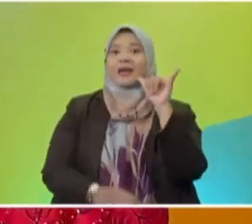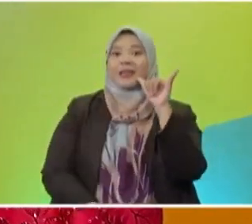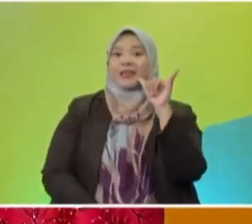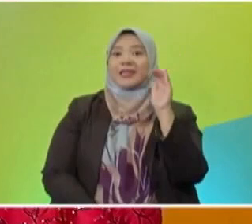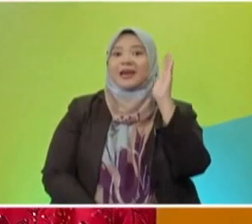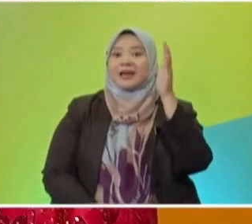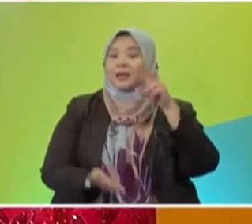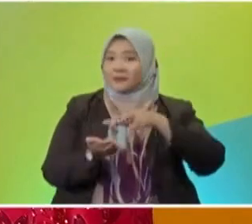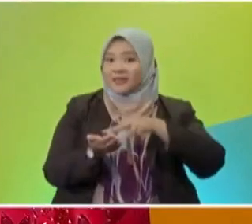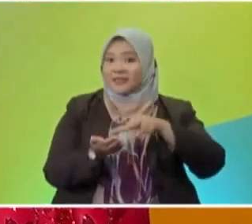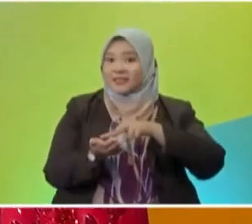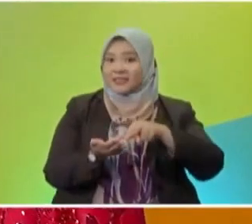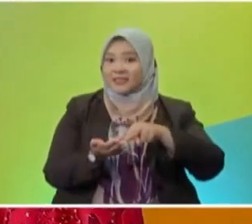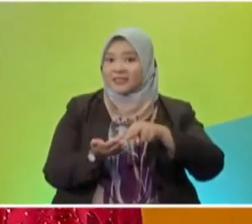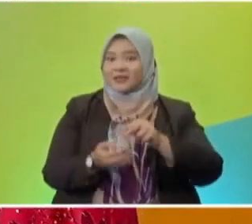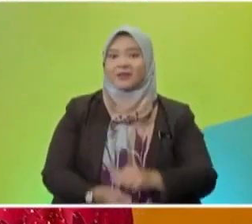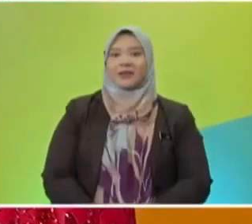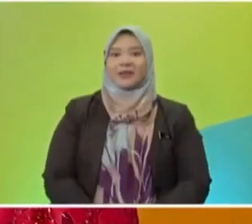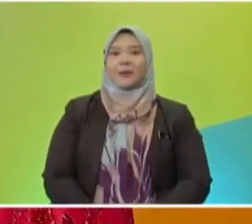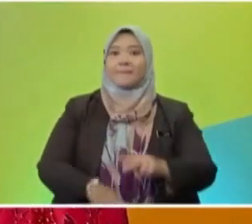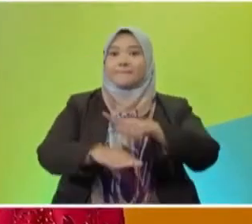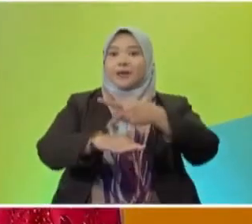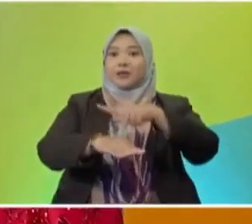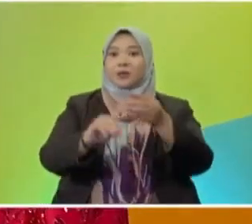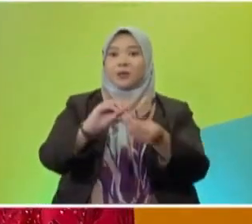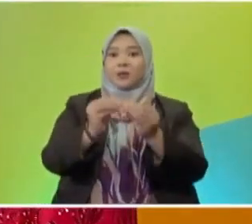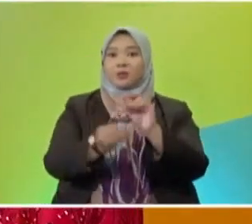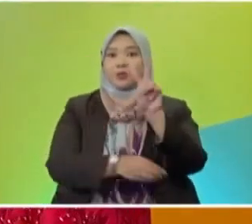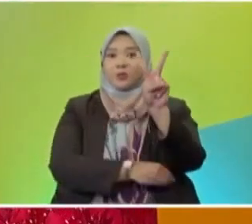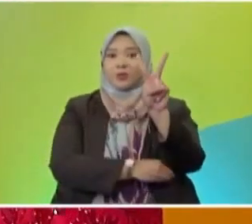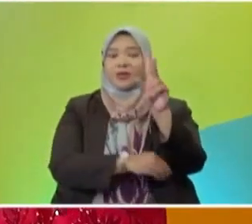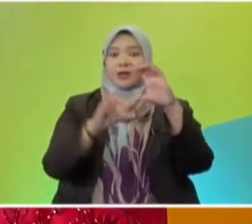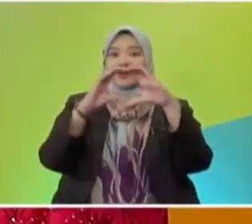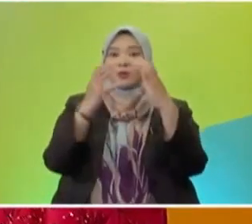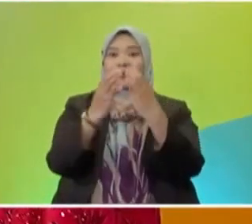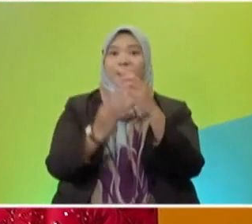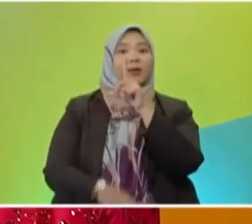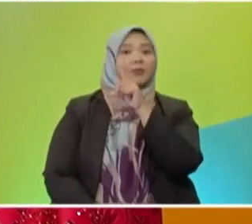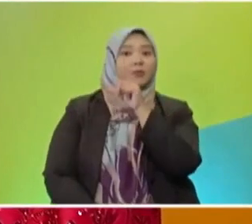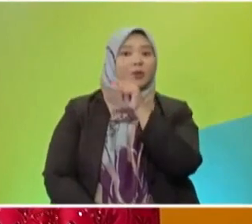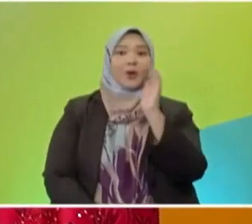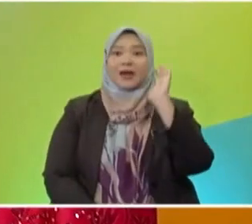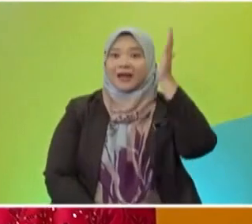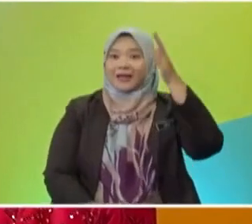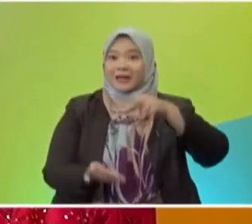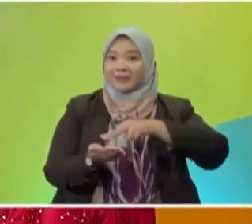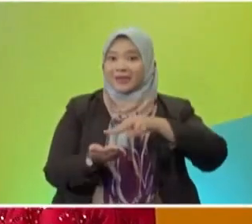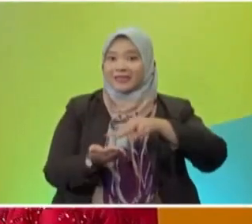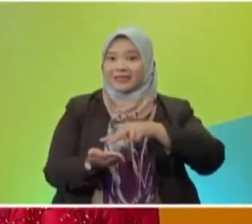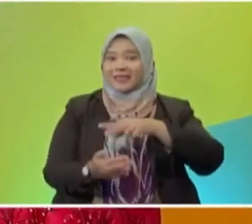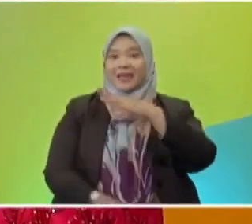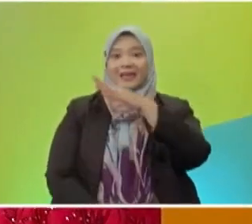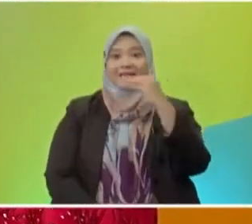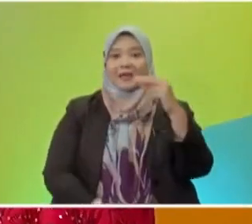lafazkan. Dan pantun tiga akan dilafazkan oleh kumpulan semut. Baik, sila cikgu dengar dengan